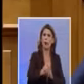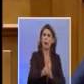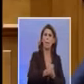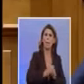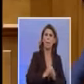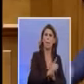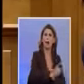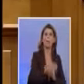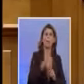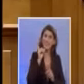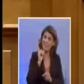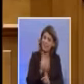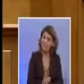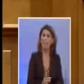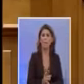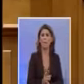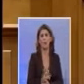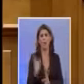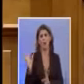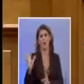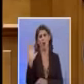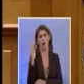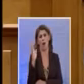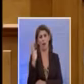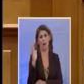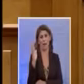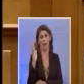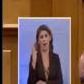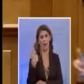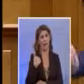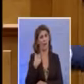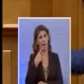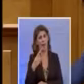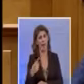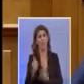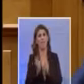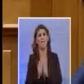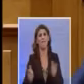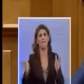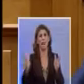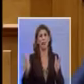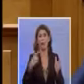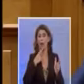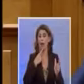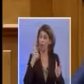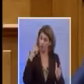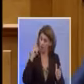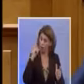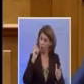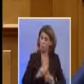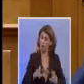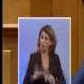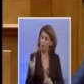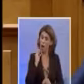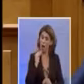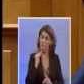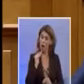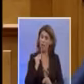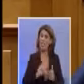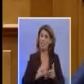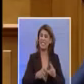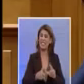Φάλιρο, και λέγανε ότι ξέρω πληροφορίες, η κυβέρνηση θα κόψει το Sky. Και ο Sky πήρε με το σάδι. Δεν έχει ξαναγίνει